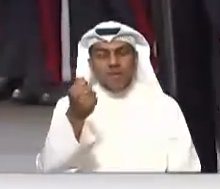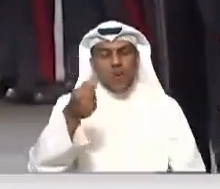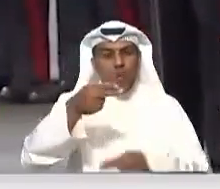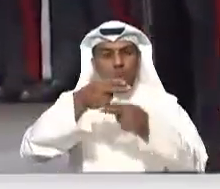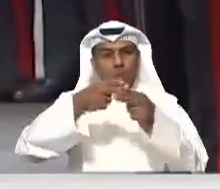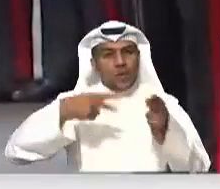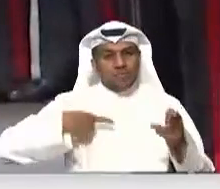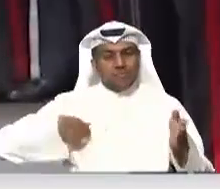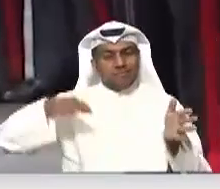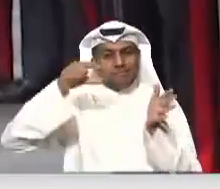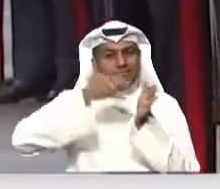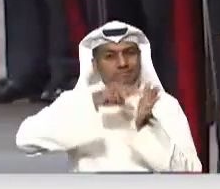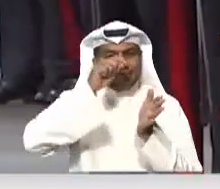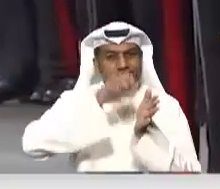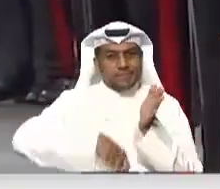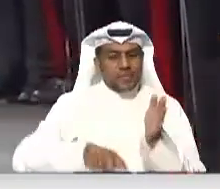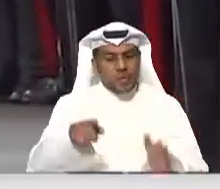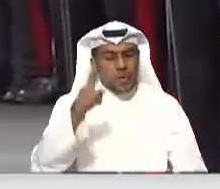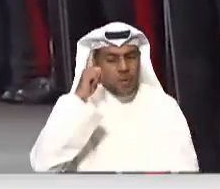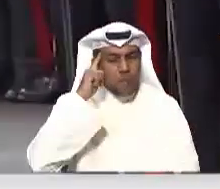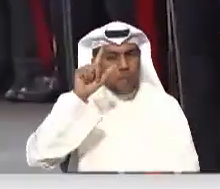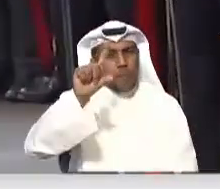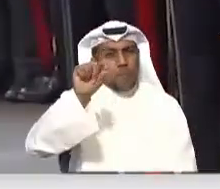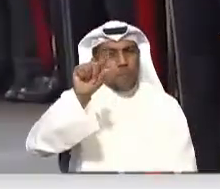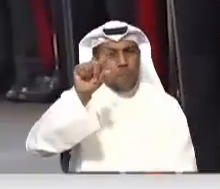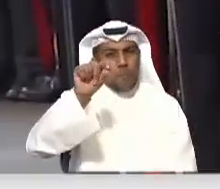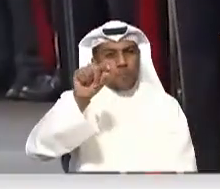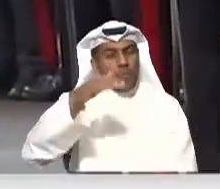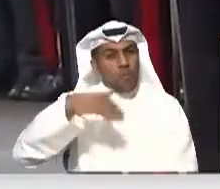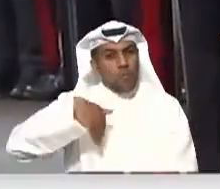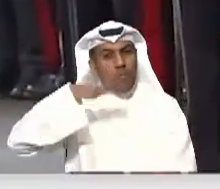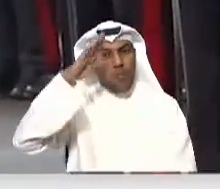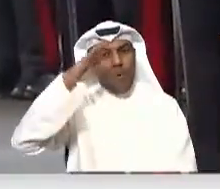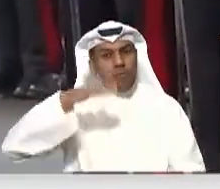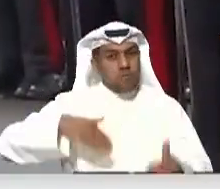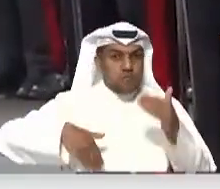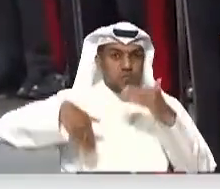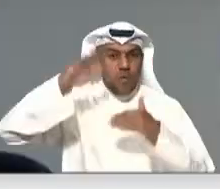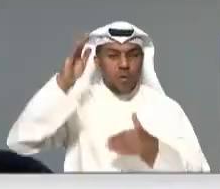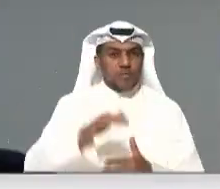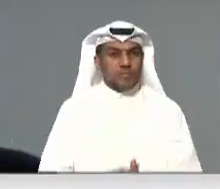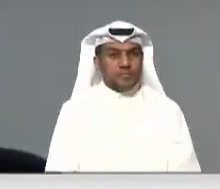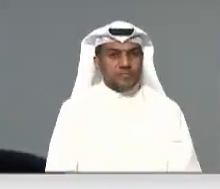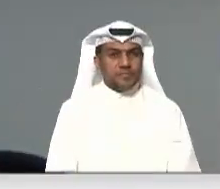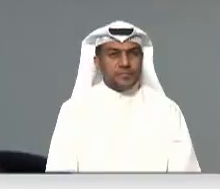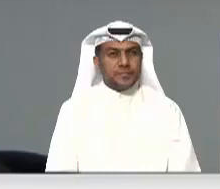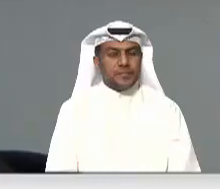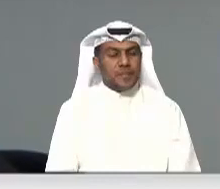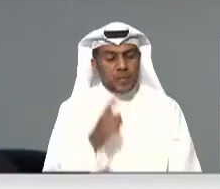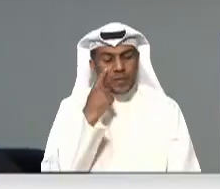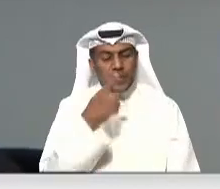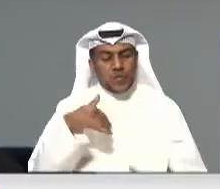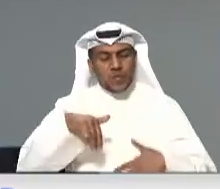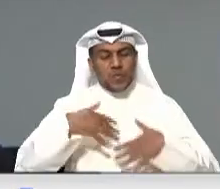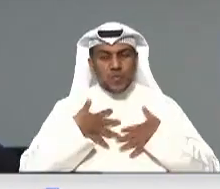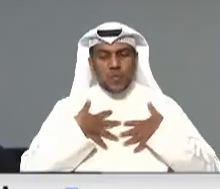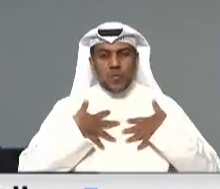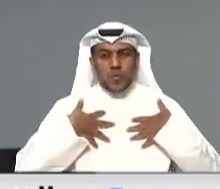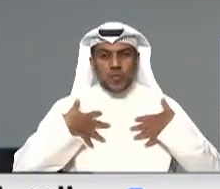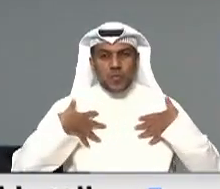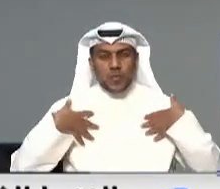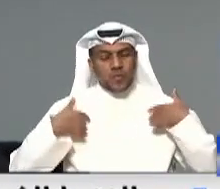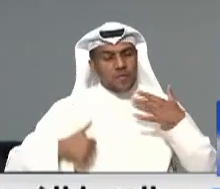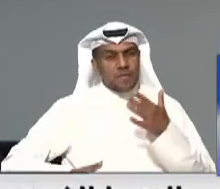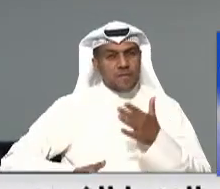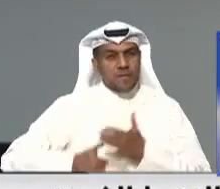الكويت، تقديرا لتميزه وحصوله على أعلى الدرجات بين الطلاب الدوليين. أنا سعيد جدا اليوم بتحقيقي لجائزة